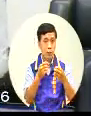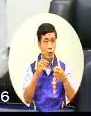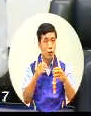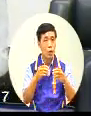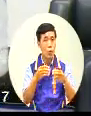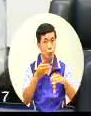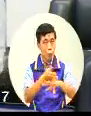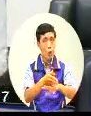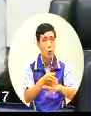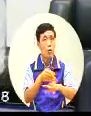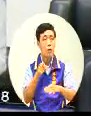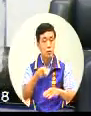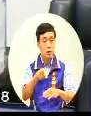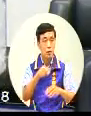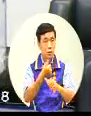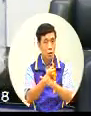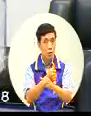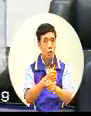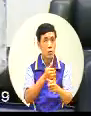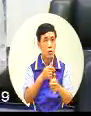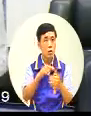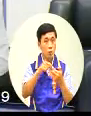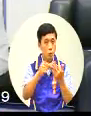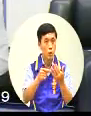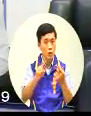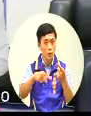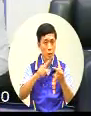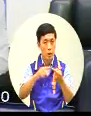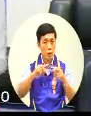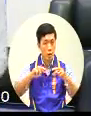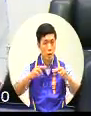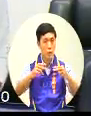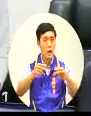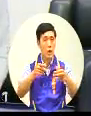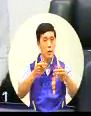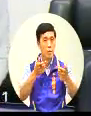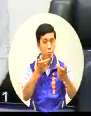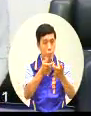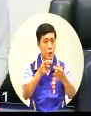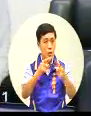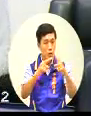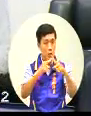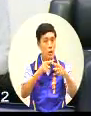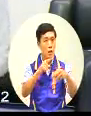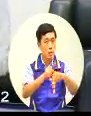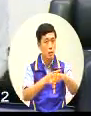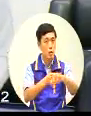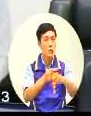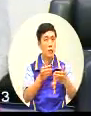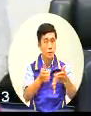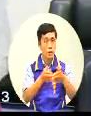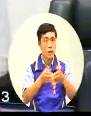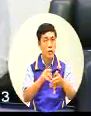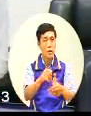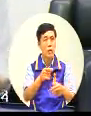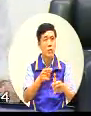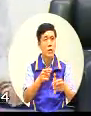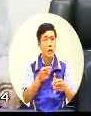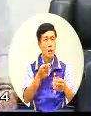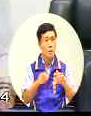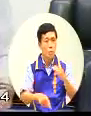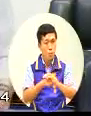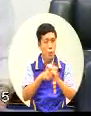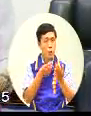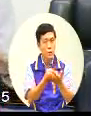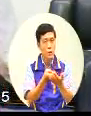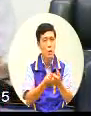这个部分应该要有一点点人性化一点啊，因为也不是大事情嘛，也不是杀人放火啊，也是几条